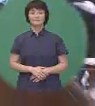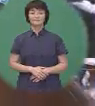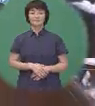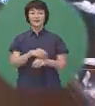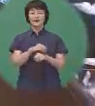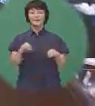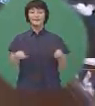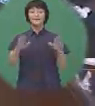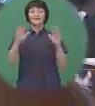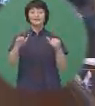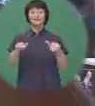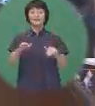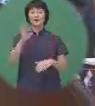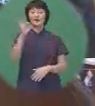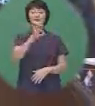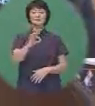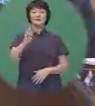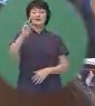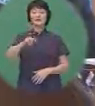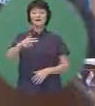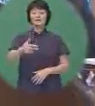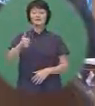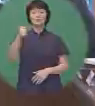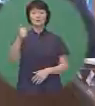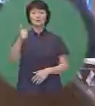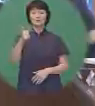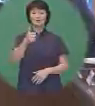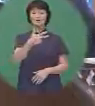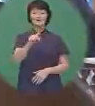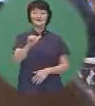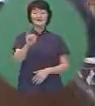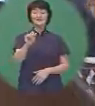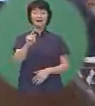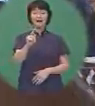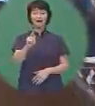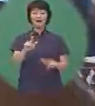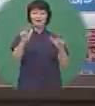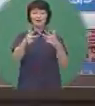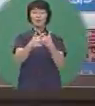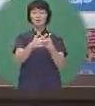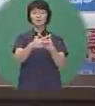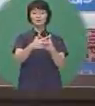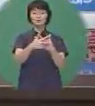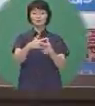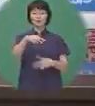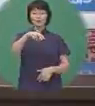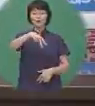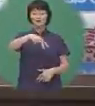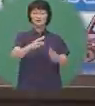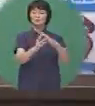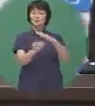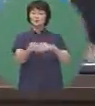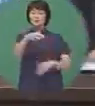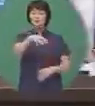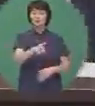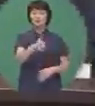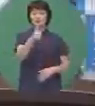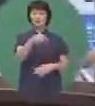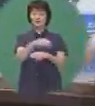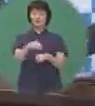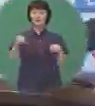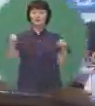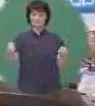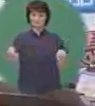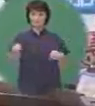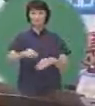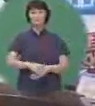締結式では品川市長と JICA 東北の須藤勝義所長が協定書を取り交わしました